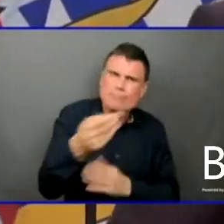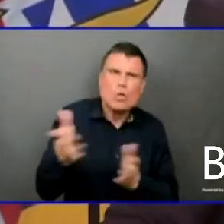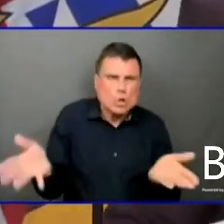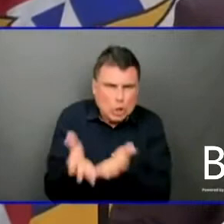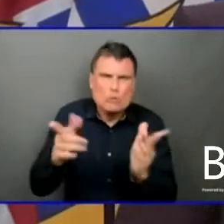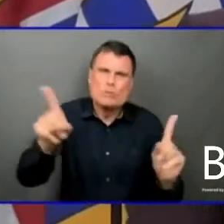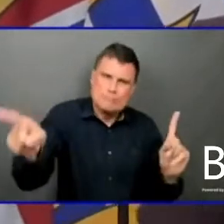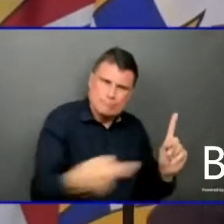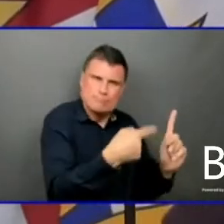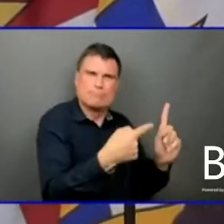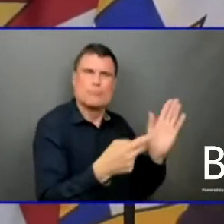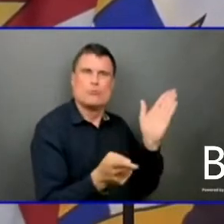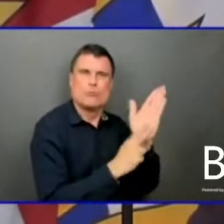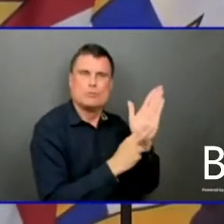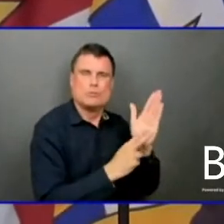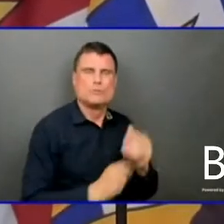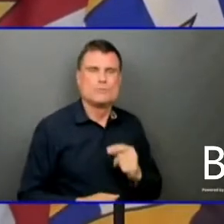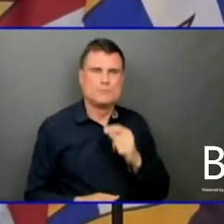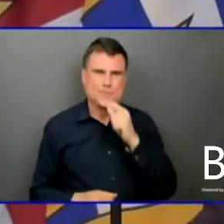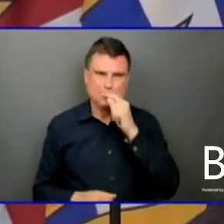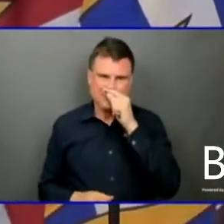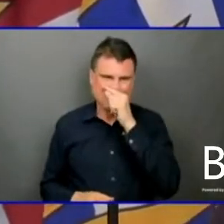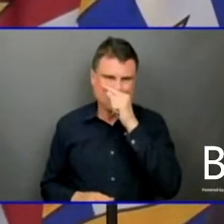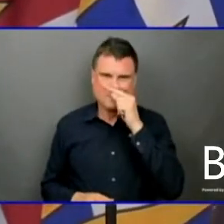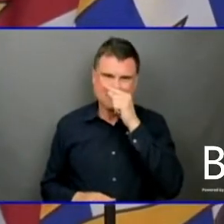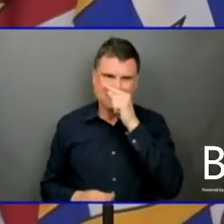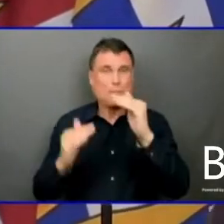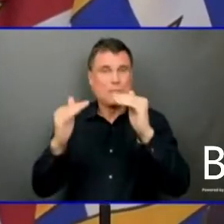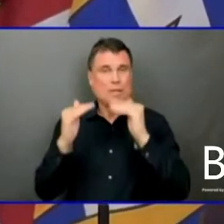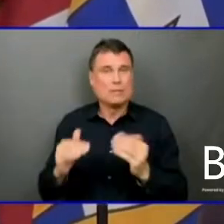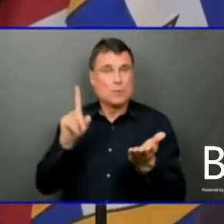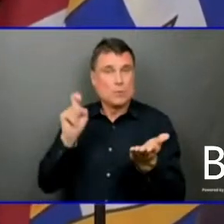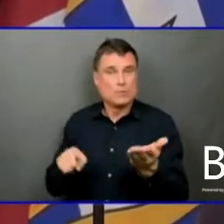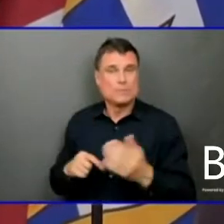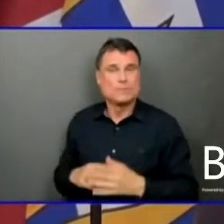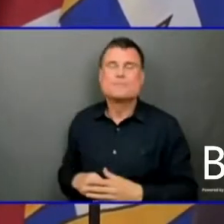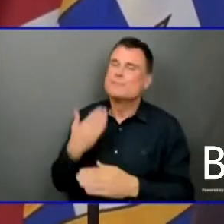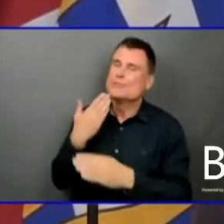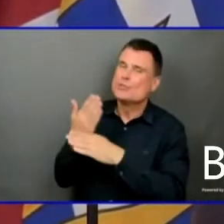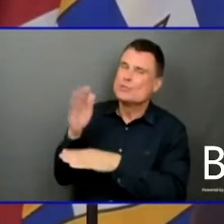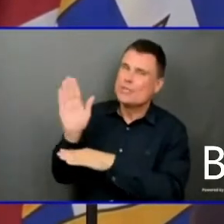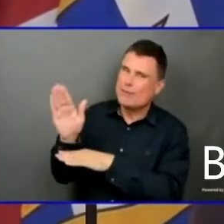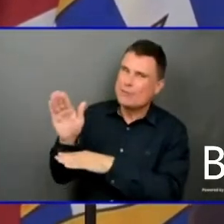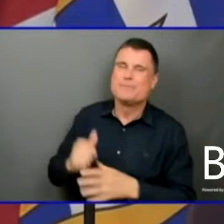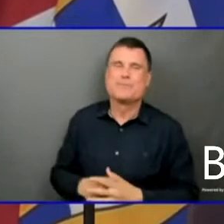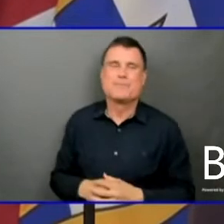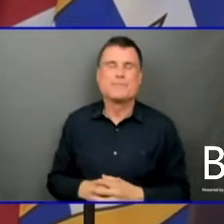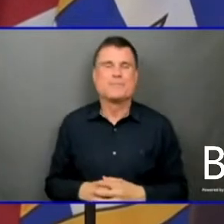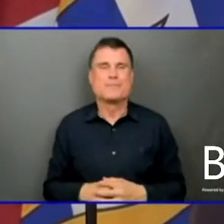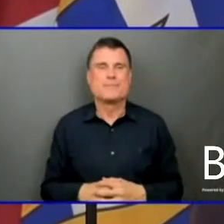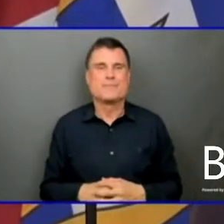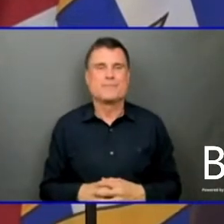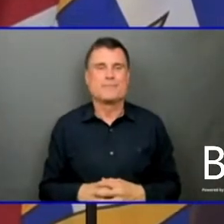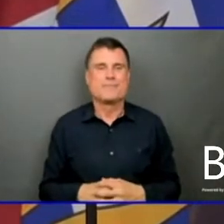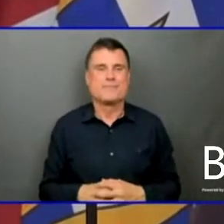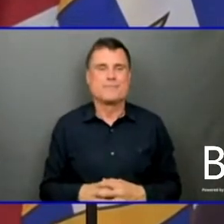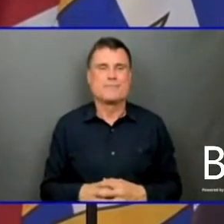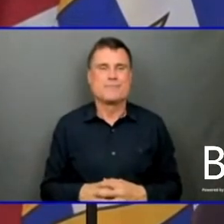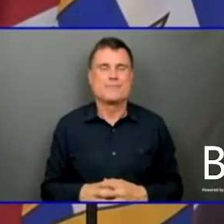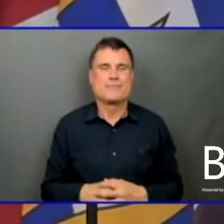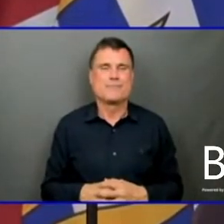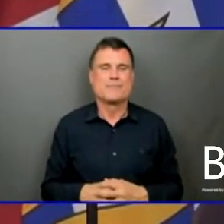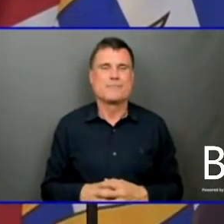都不要等。不等于是很多空的位置，不是说很多空位置。 Regarding up here, a little bit of a different